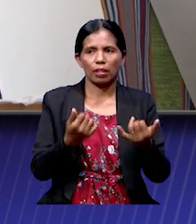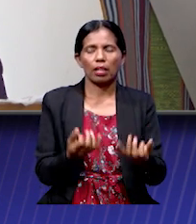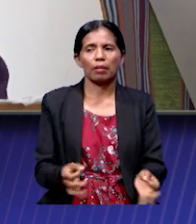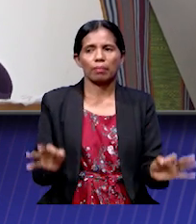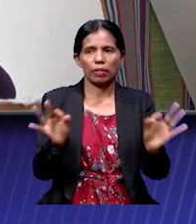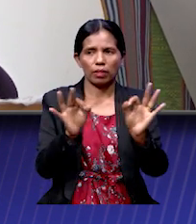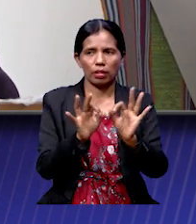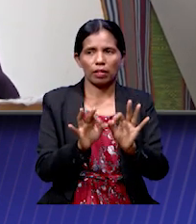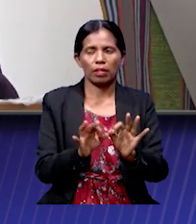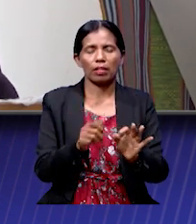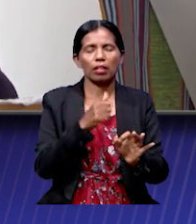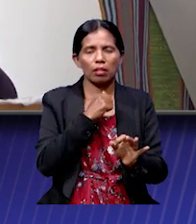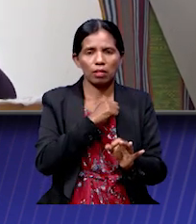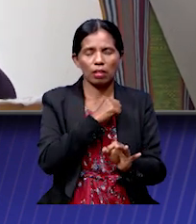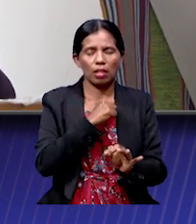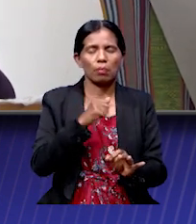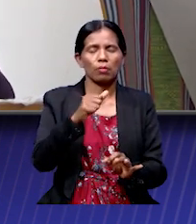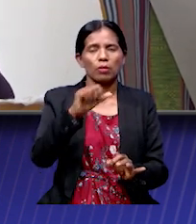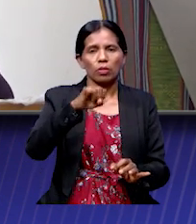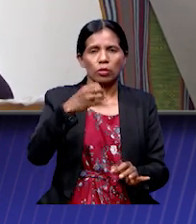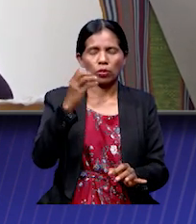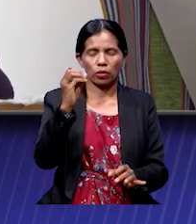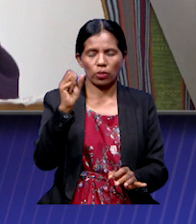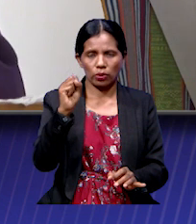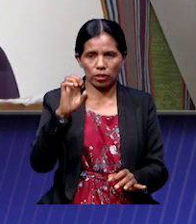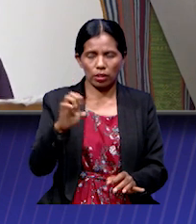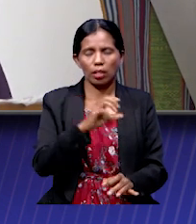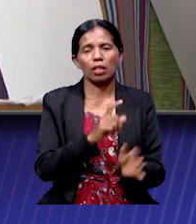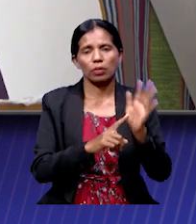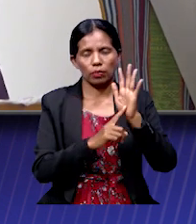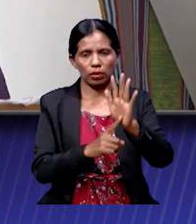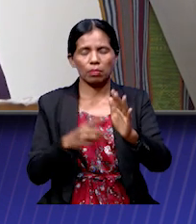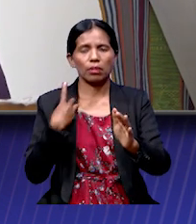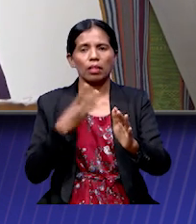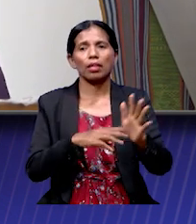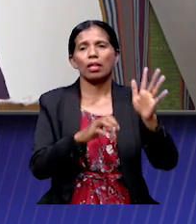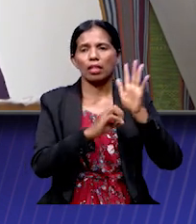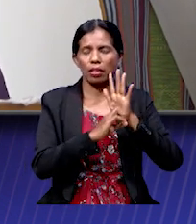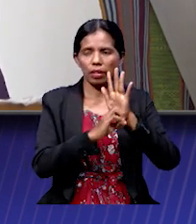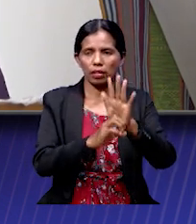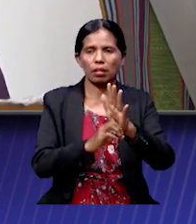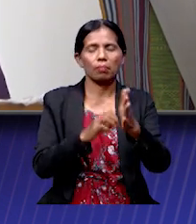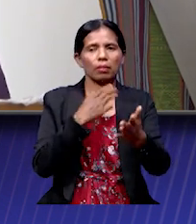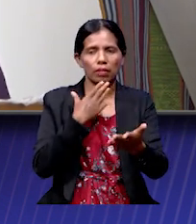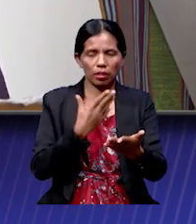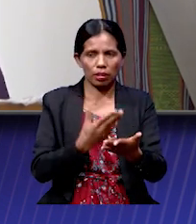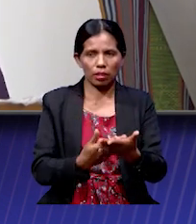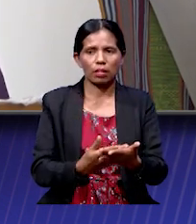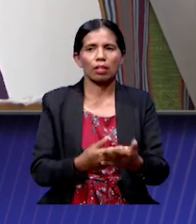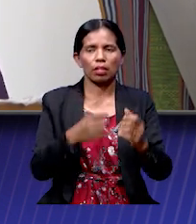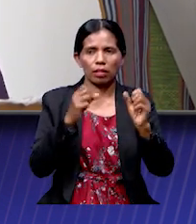importante, Padre Martins, haturu tiana baita, exemplo dia ida,